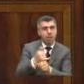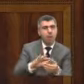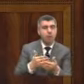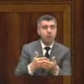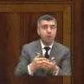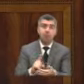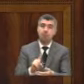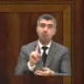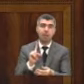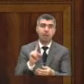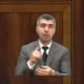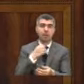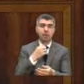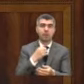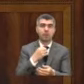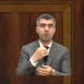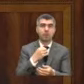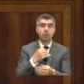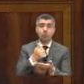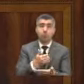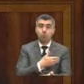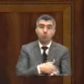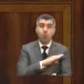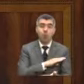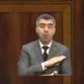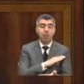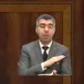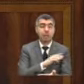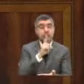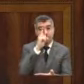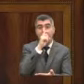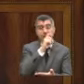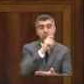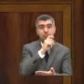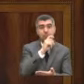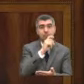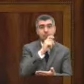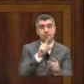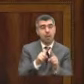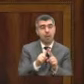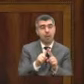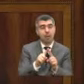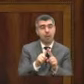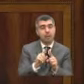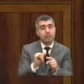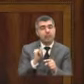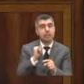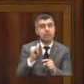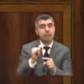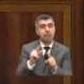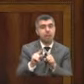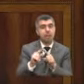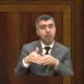ولكن المسؤوليه ماشي هي هذه، المسؤوليه اليوم خصنا نحتاطوا، لان كاين